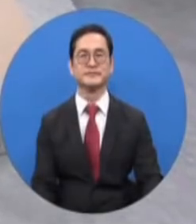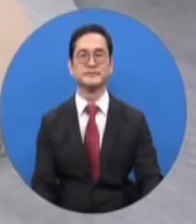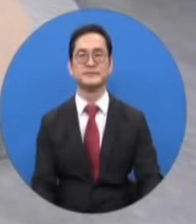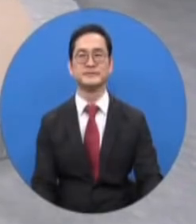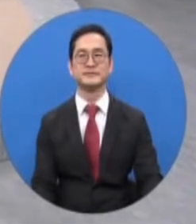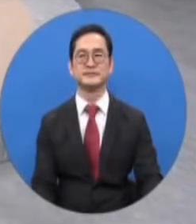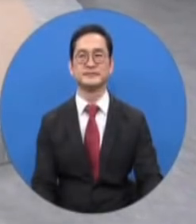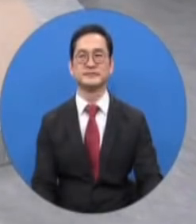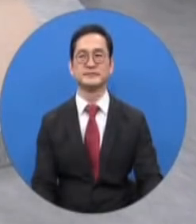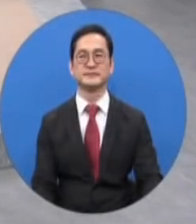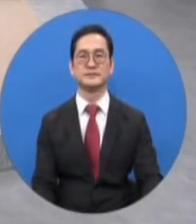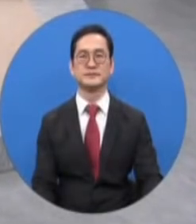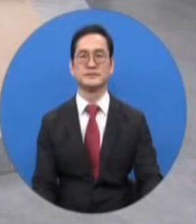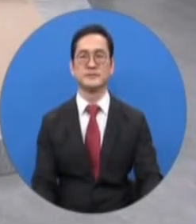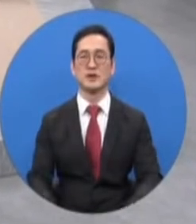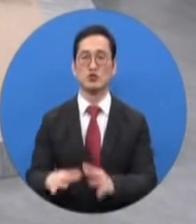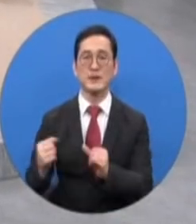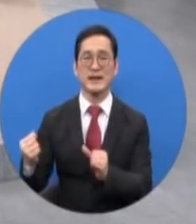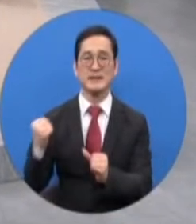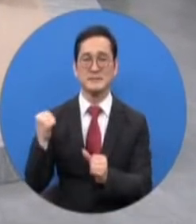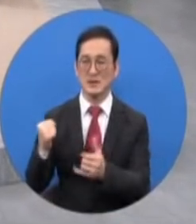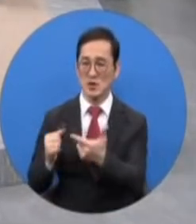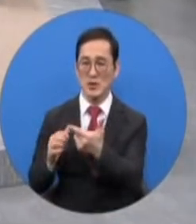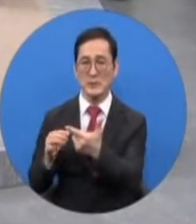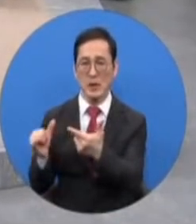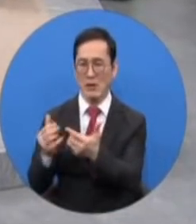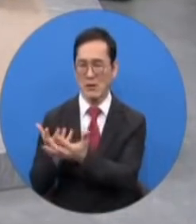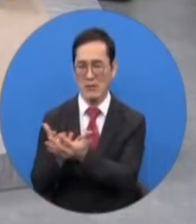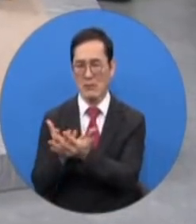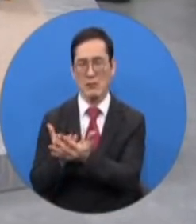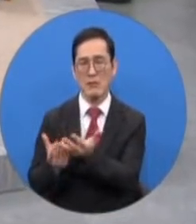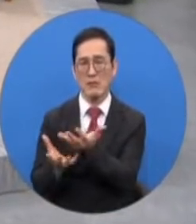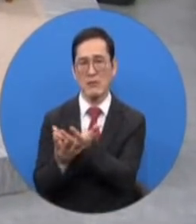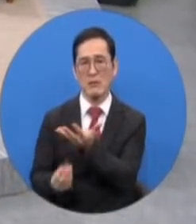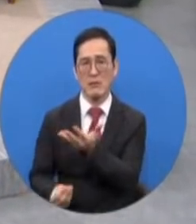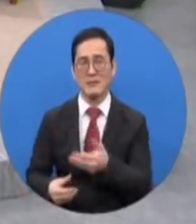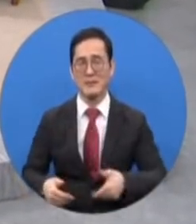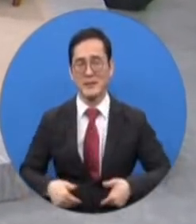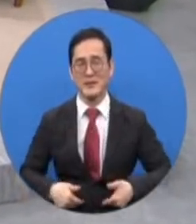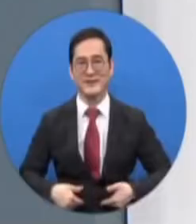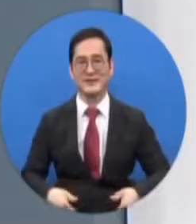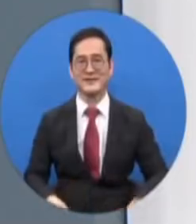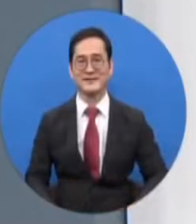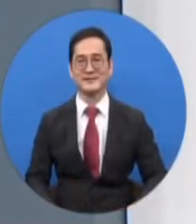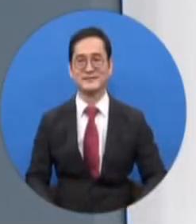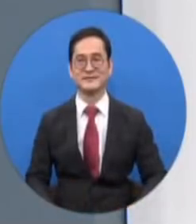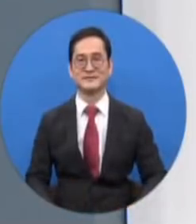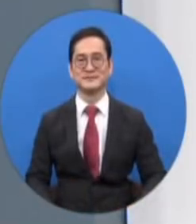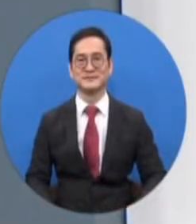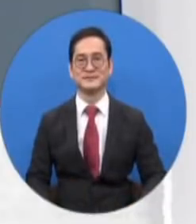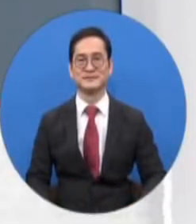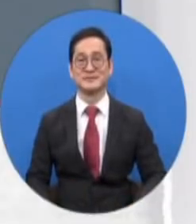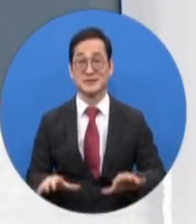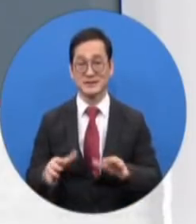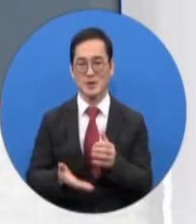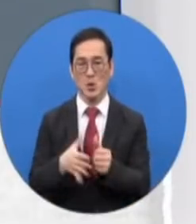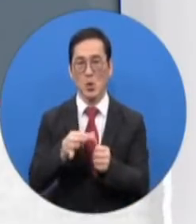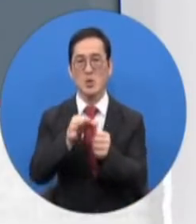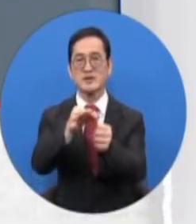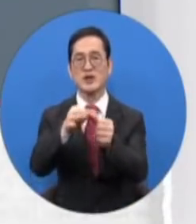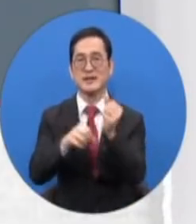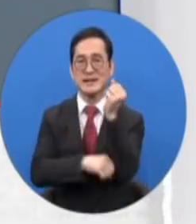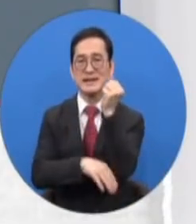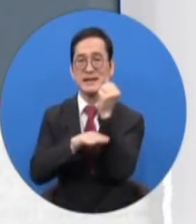국민의힘 너무 많은데요. 누구 한 명이 유력합니까? 아직 뭐 그 공천 기준이나 아니면 예. 공천 원칙에